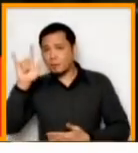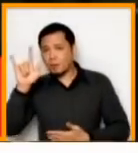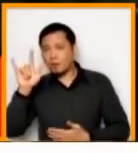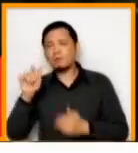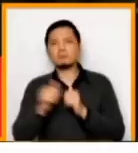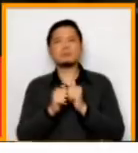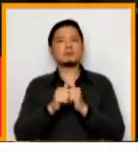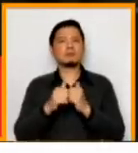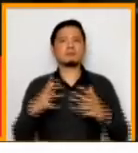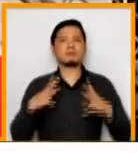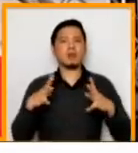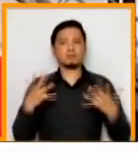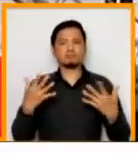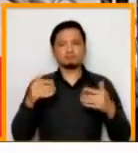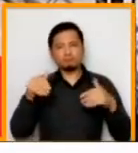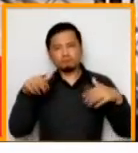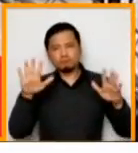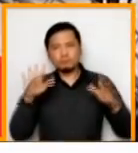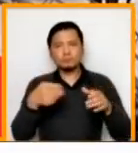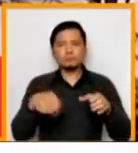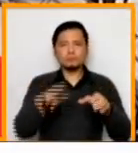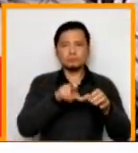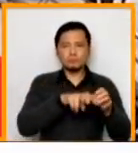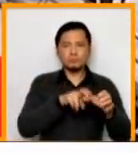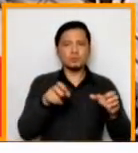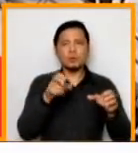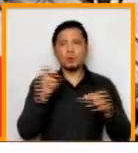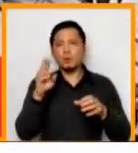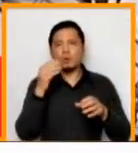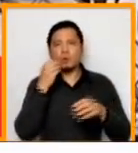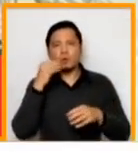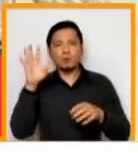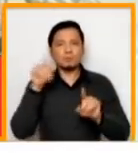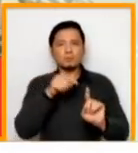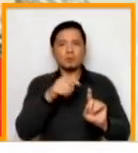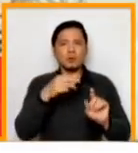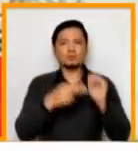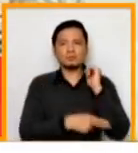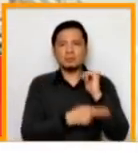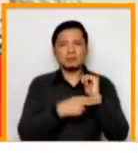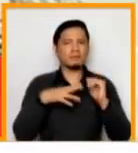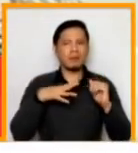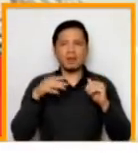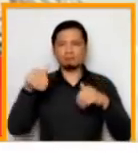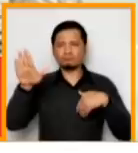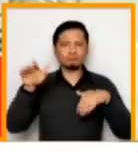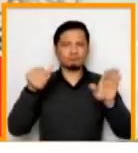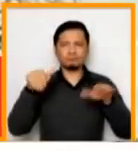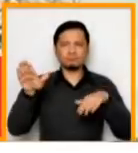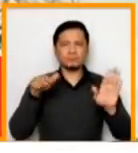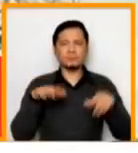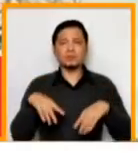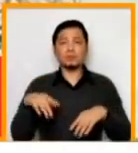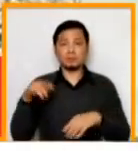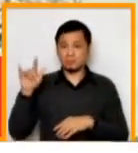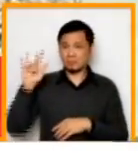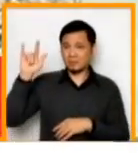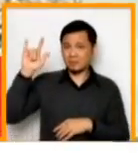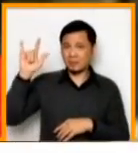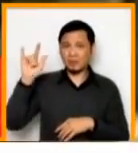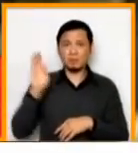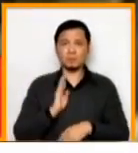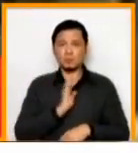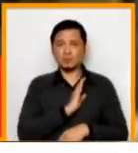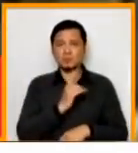kanilang tinutuluyang hotel. Balak naman ni Cebu Governor Gwen Garcia na sulatan ang Civil Aeronautics Board na taasan ang daily